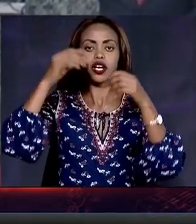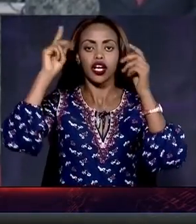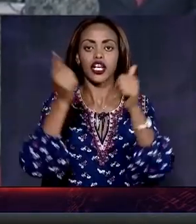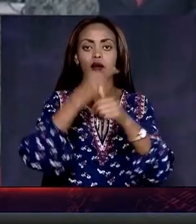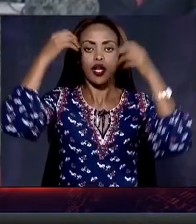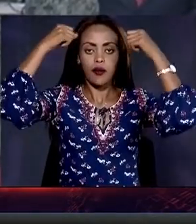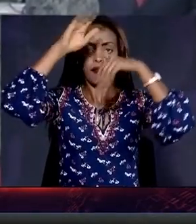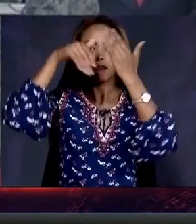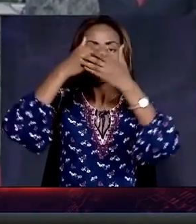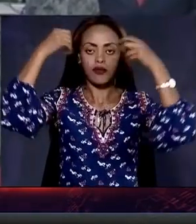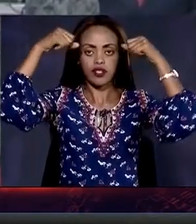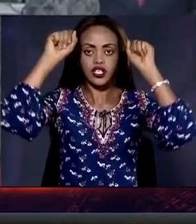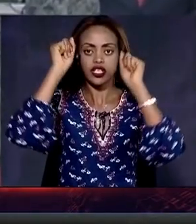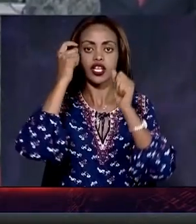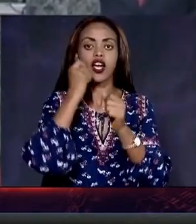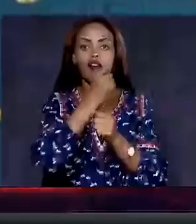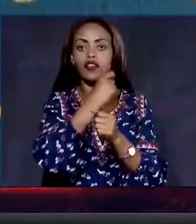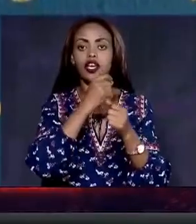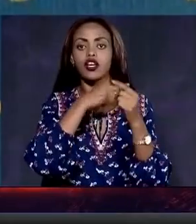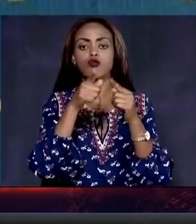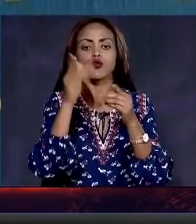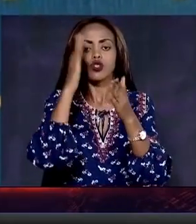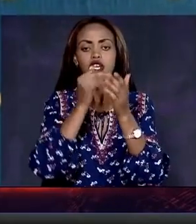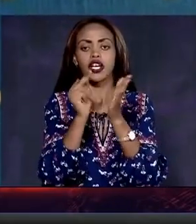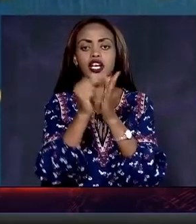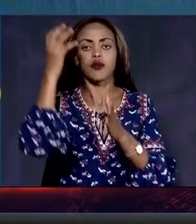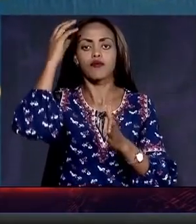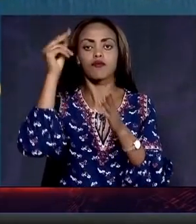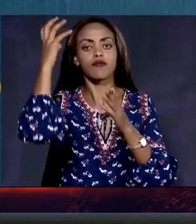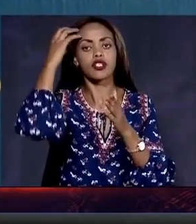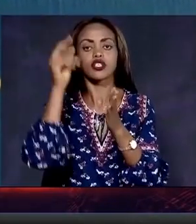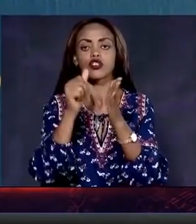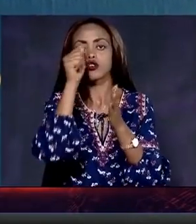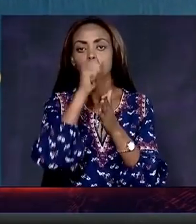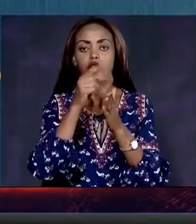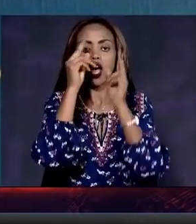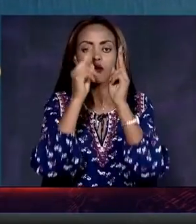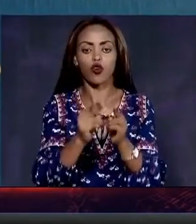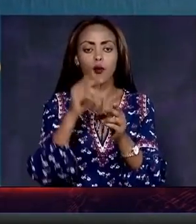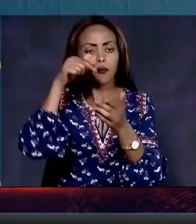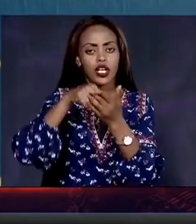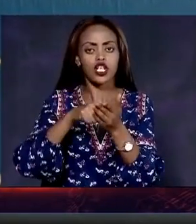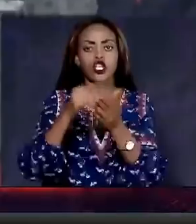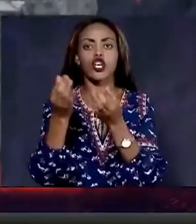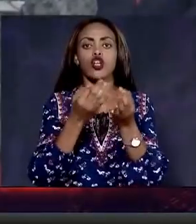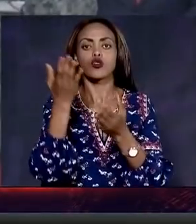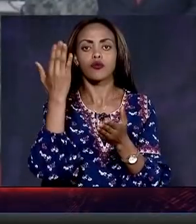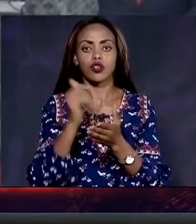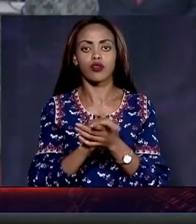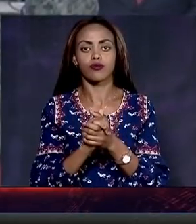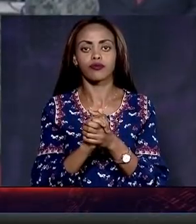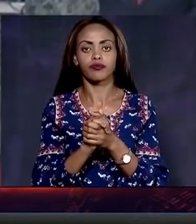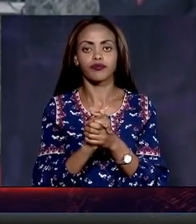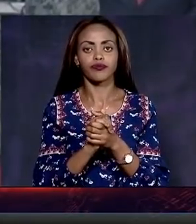احمد کال محلان تفتسمو اتساقم نمفتح حق منگستی ایتیوپیا خبیرم کم زسرحو بعلی گلی سمنیرم اگل